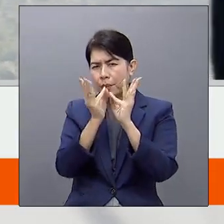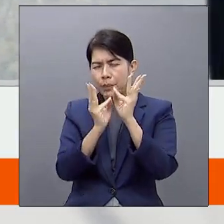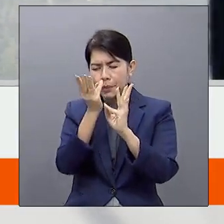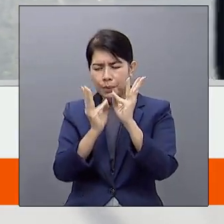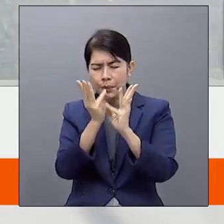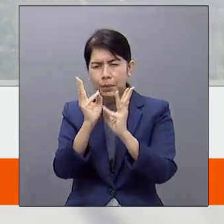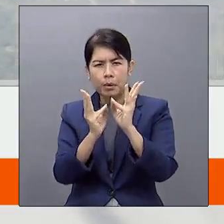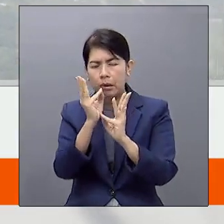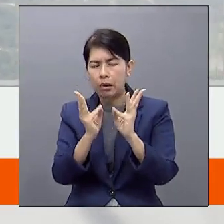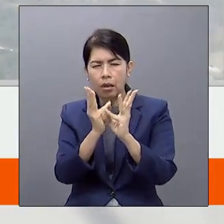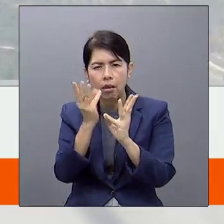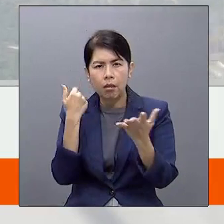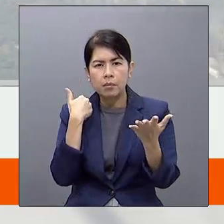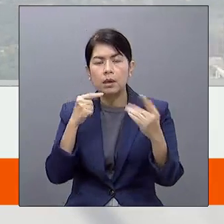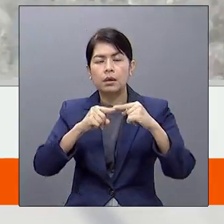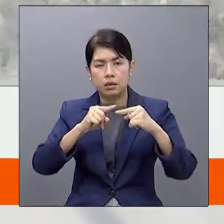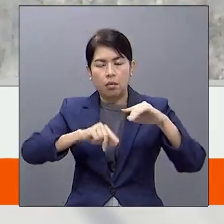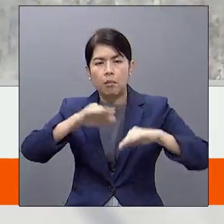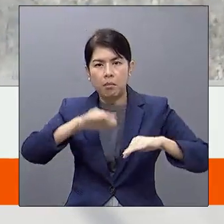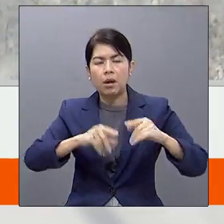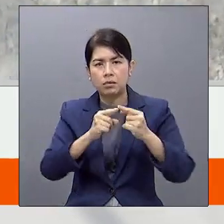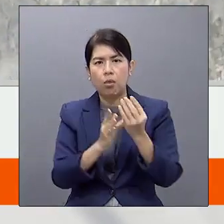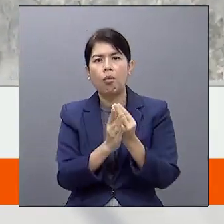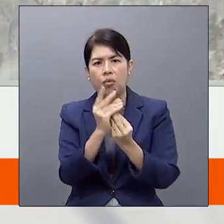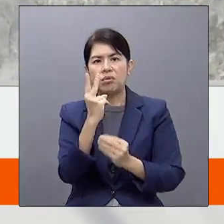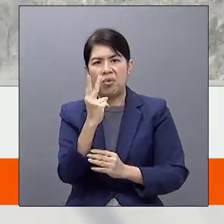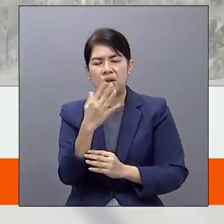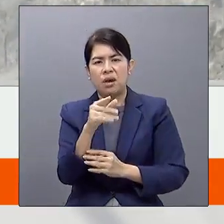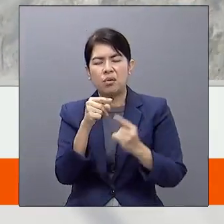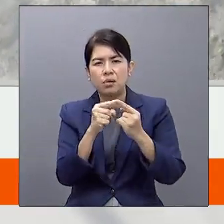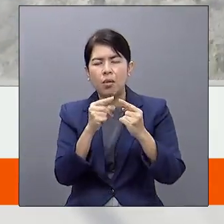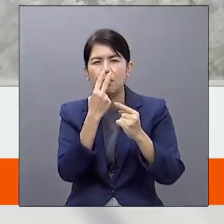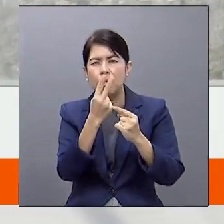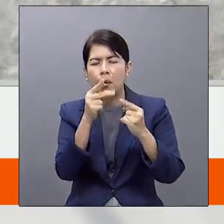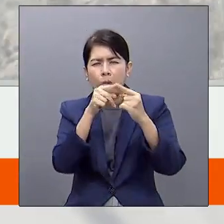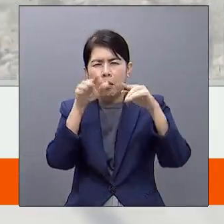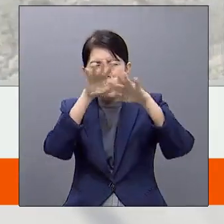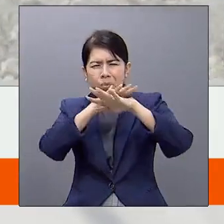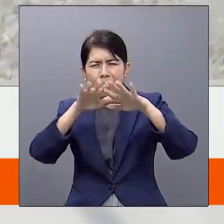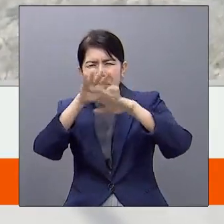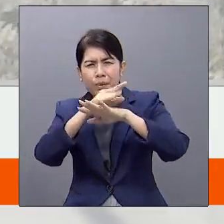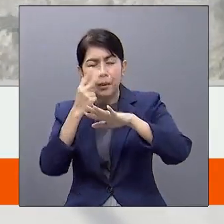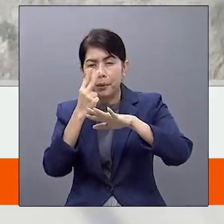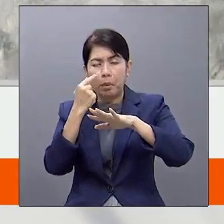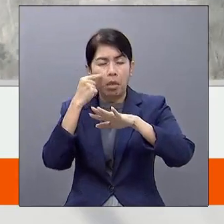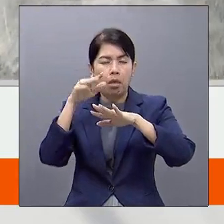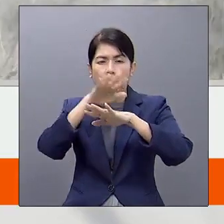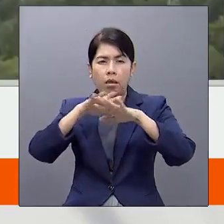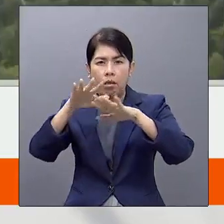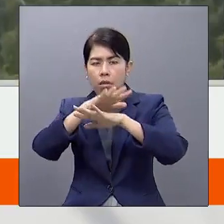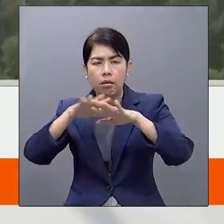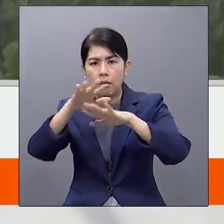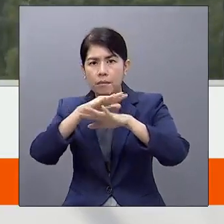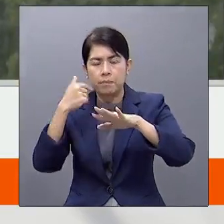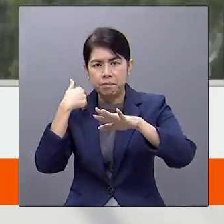แล้วครับตอนนี้ก็ยังไม่หายนะครับวันนี้ก็ยังมืดฟ้ามัวดินกันอยู่ครึ้มๆมัวมัวกันอยู่ประ